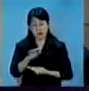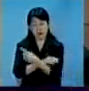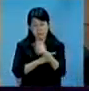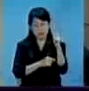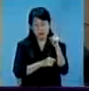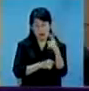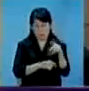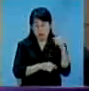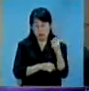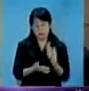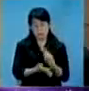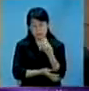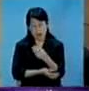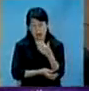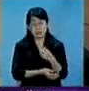พไปตายบ้างเอาไหม